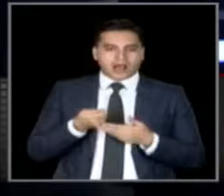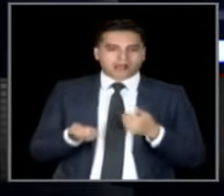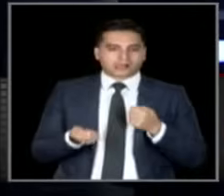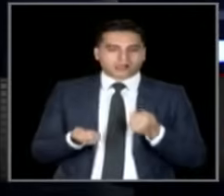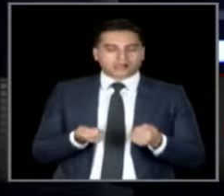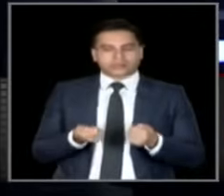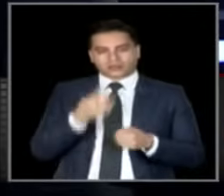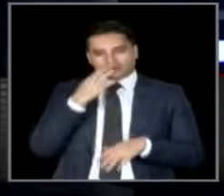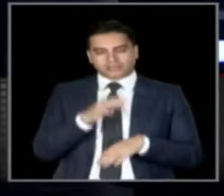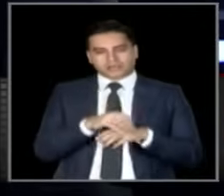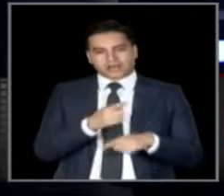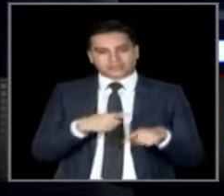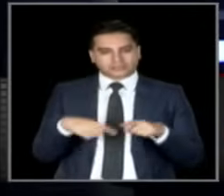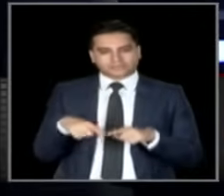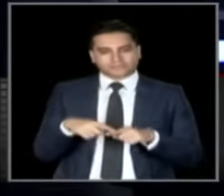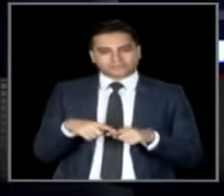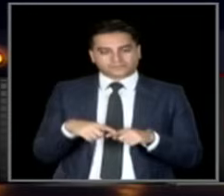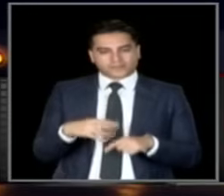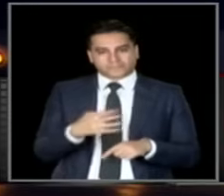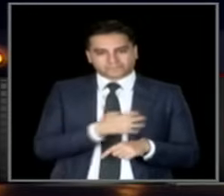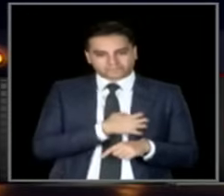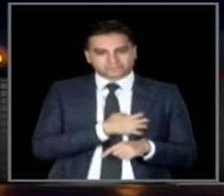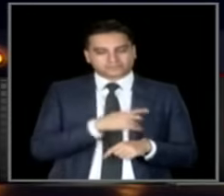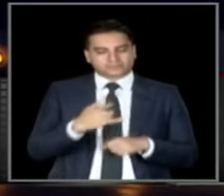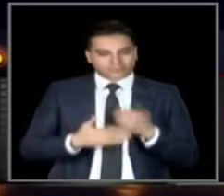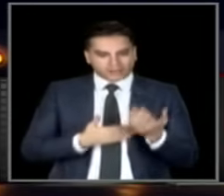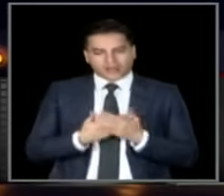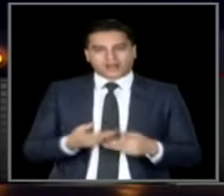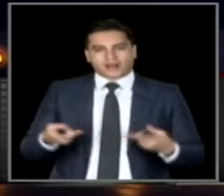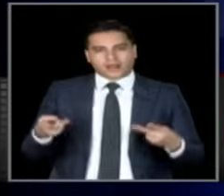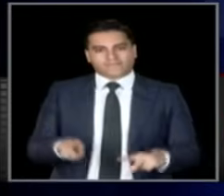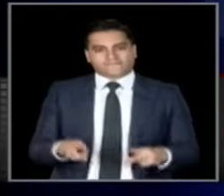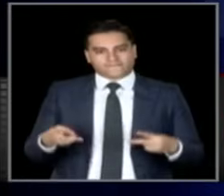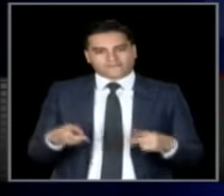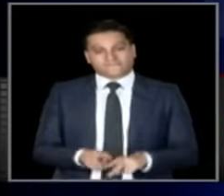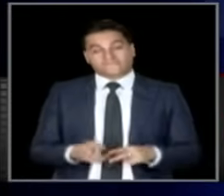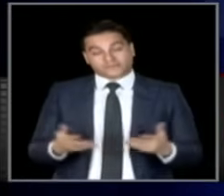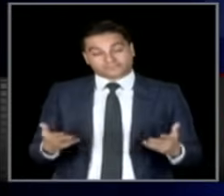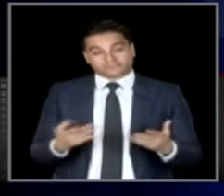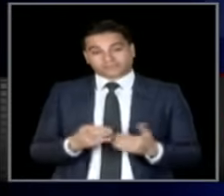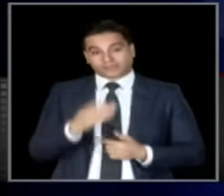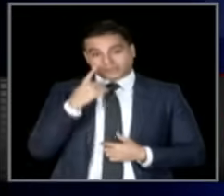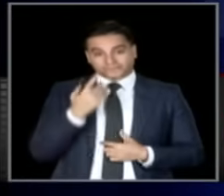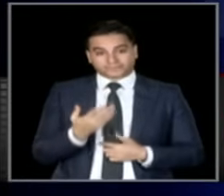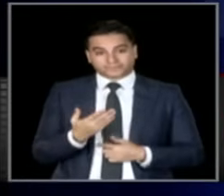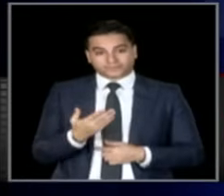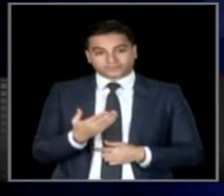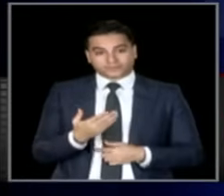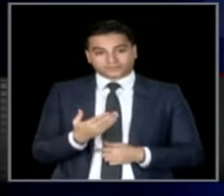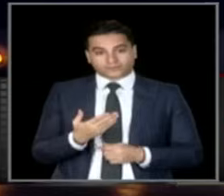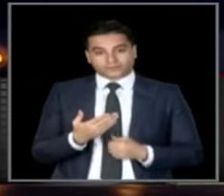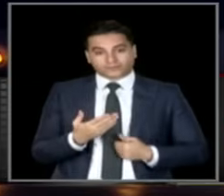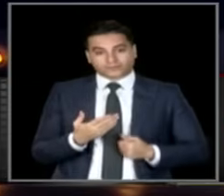الجماعي اللي تعرضوا له. المأساة بتعيد نفسها. إجابتك. بتقول إبراهيم نصر